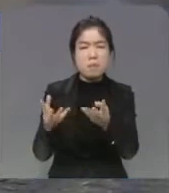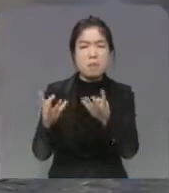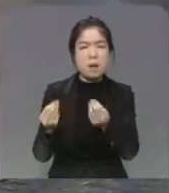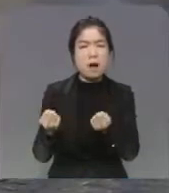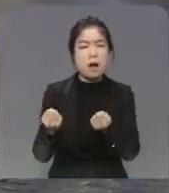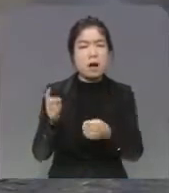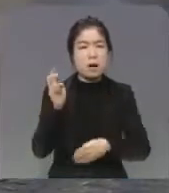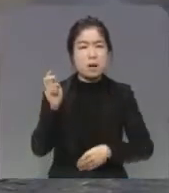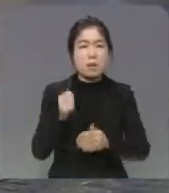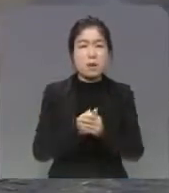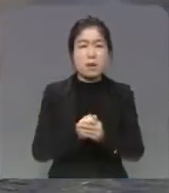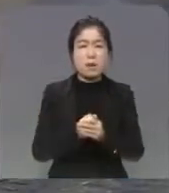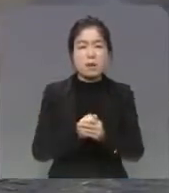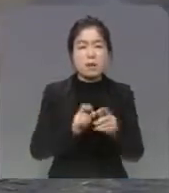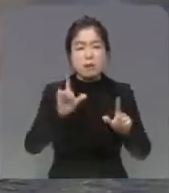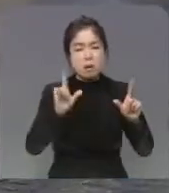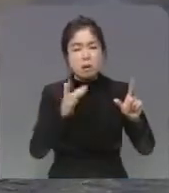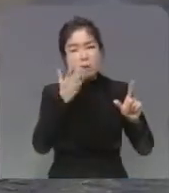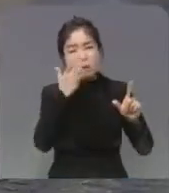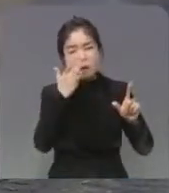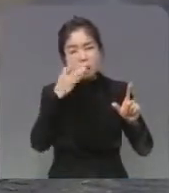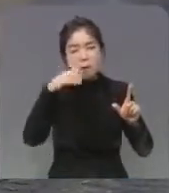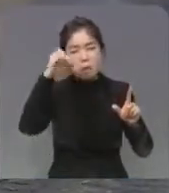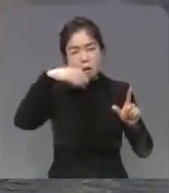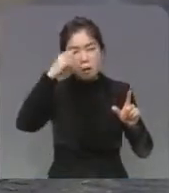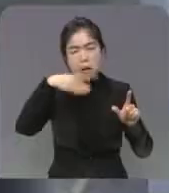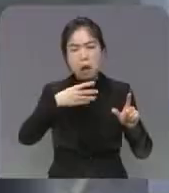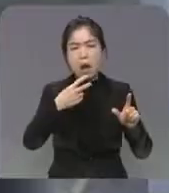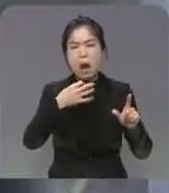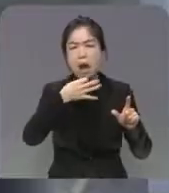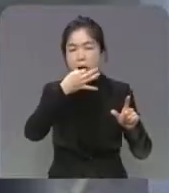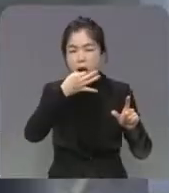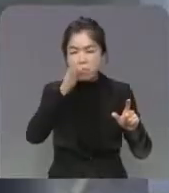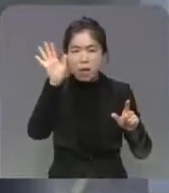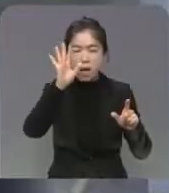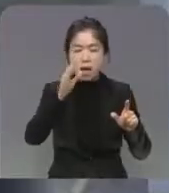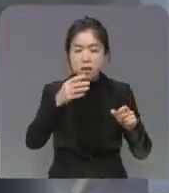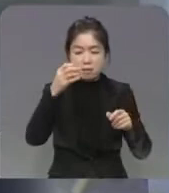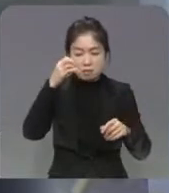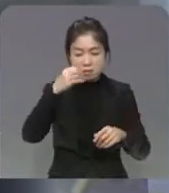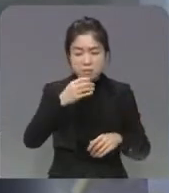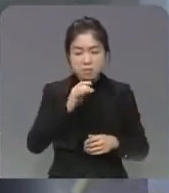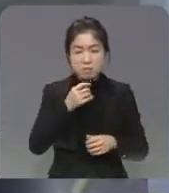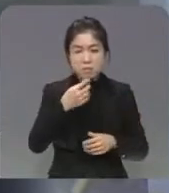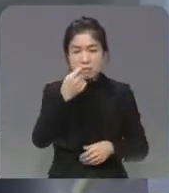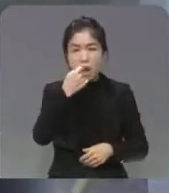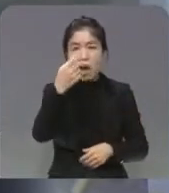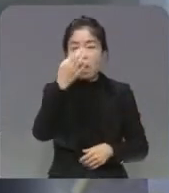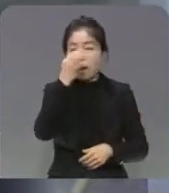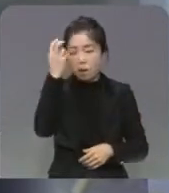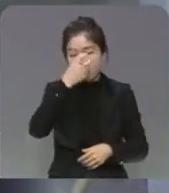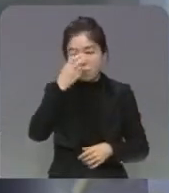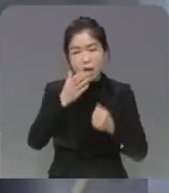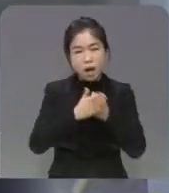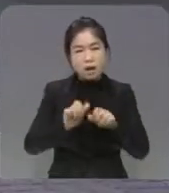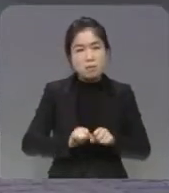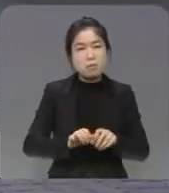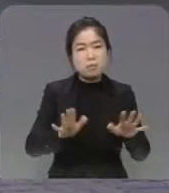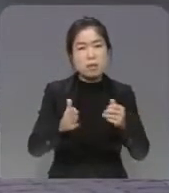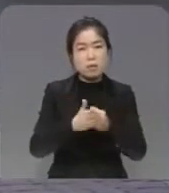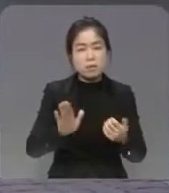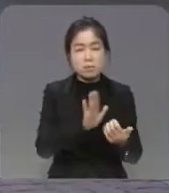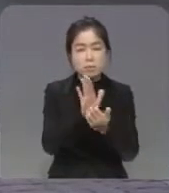겁니다. 무증상이나 가벼운 증상이라며 검사를 받지 않아 감염이 확산되는 이른바 조용한 전파. 지역 감염 차단을